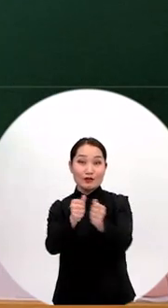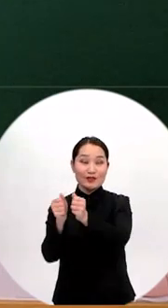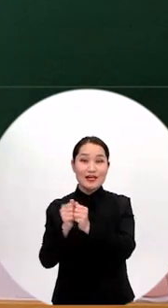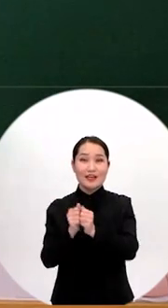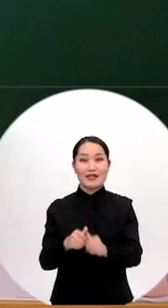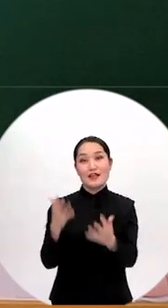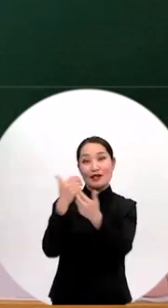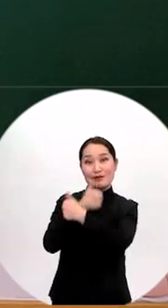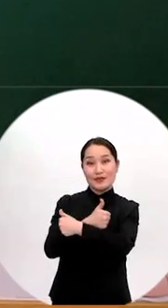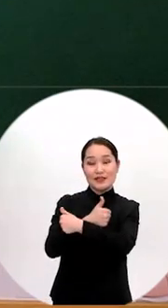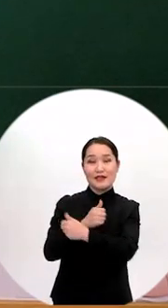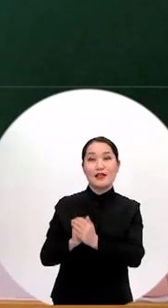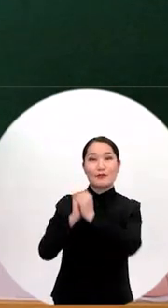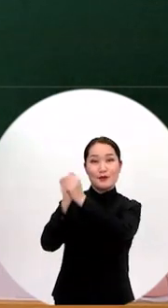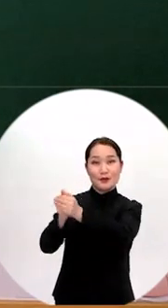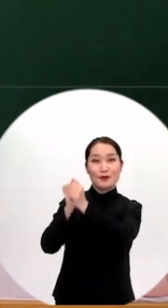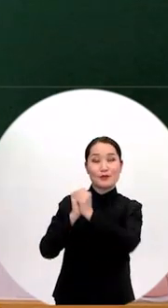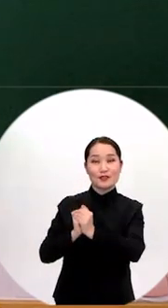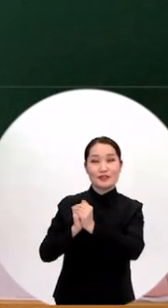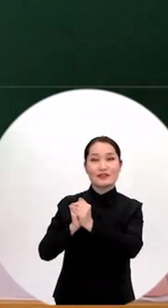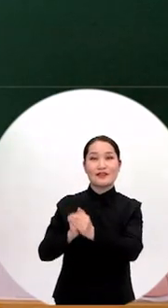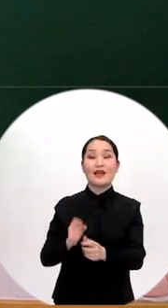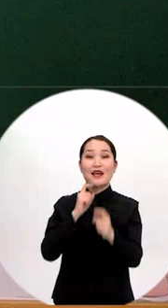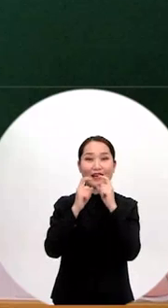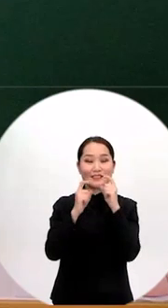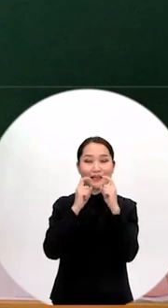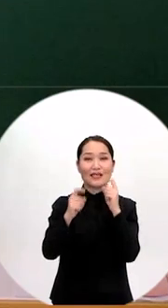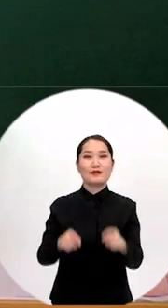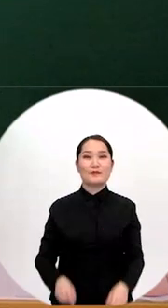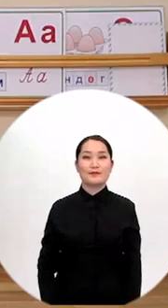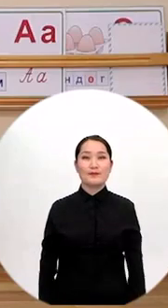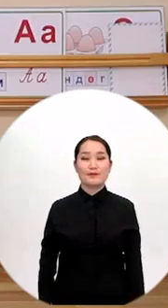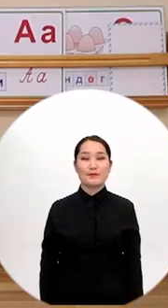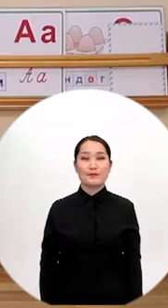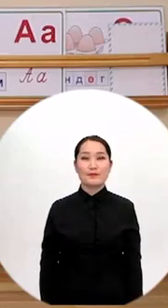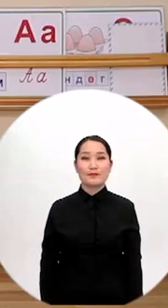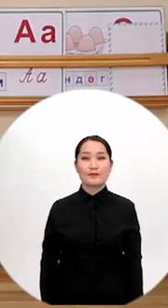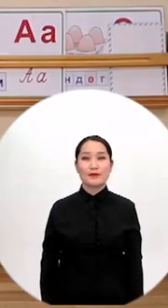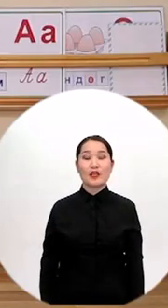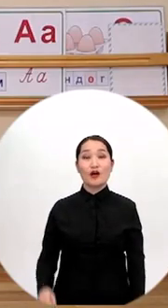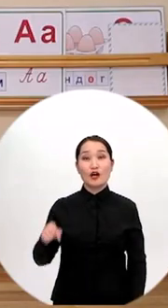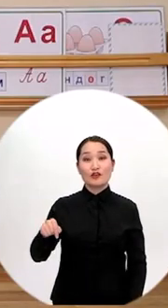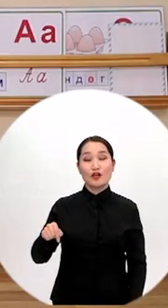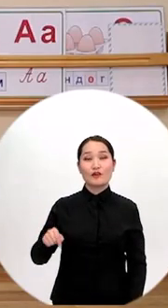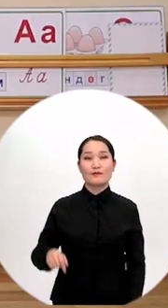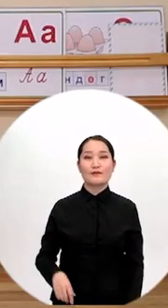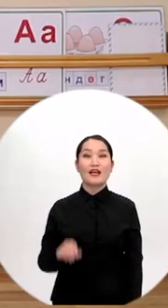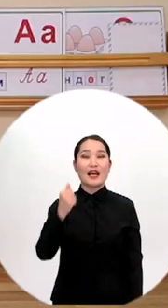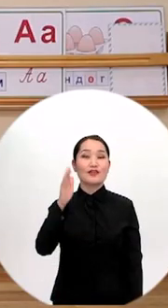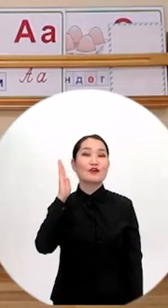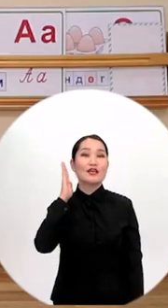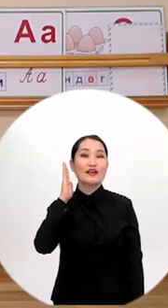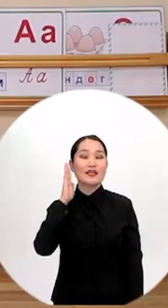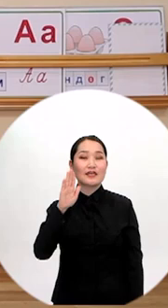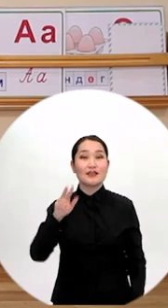олонтойгоо эвтэй найрамдалтай бие биенээ хүндэтгэж харьцаж байгаарай. Одоо хүүхдүүдээ алуунгоо